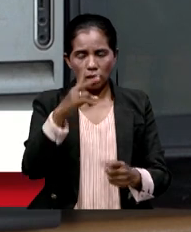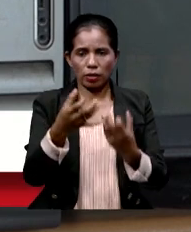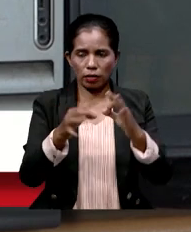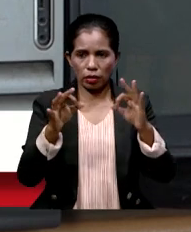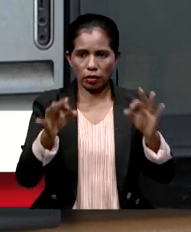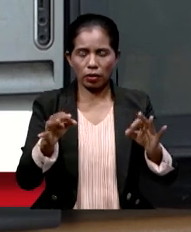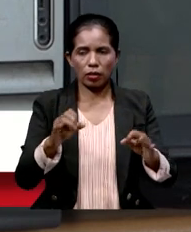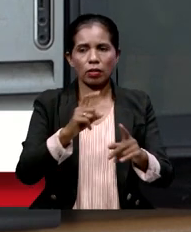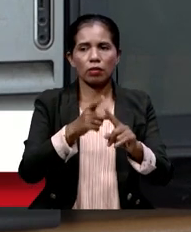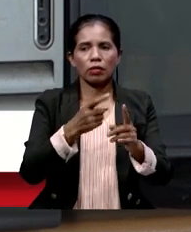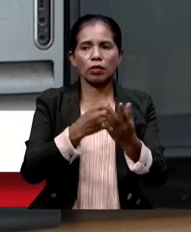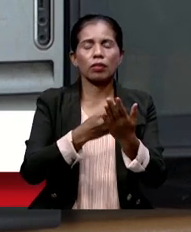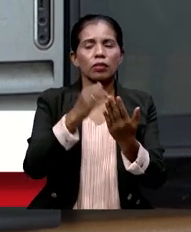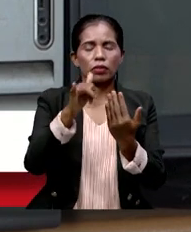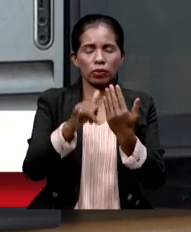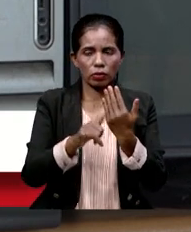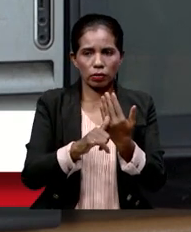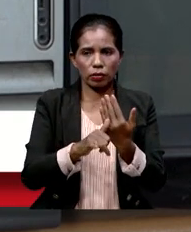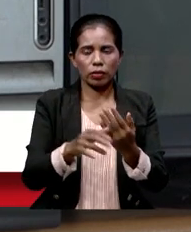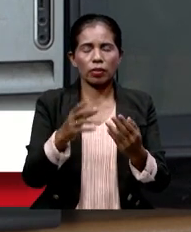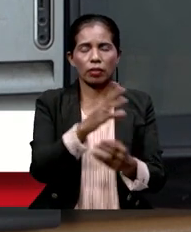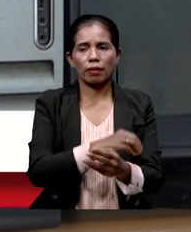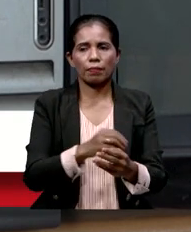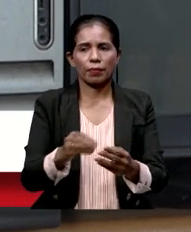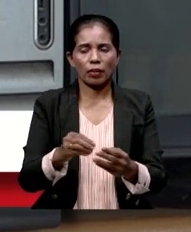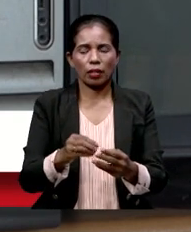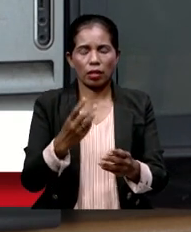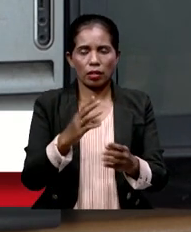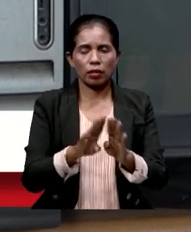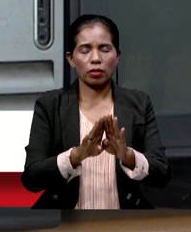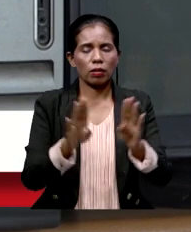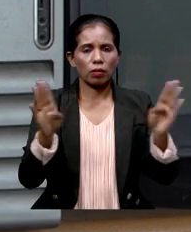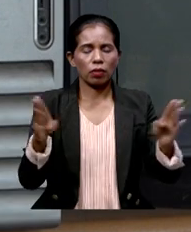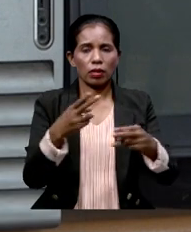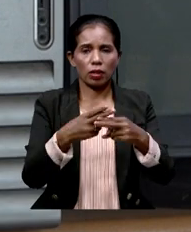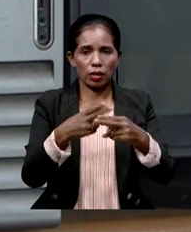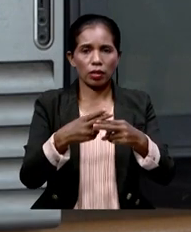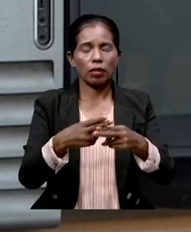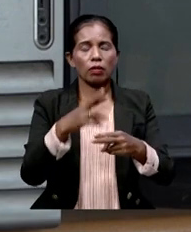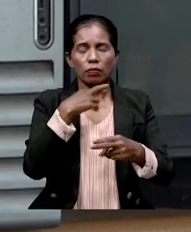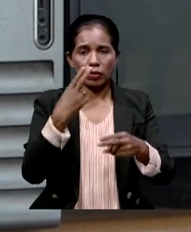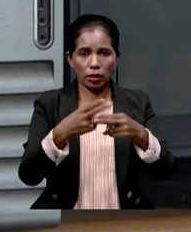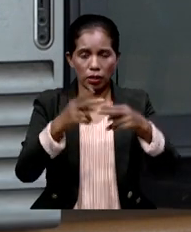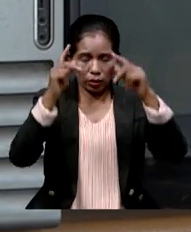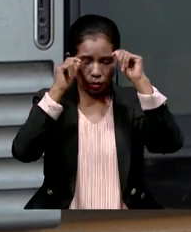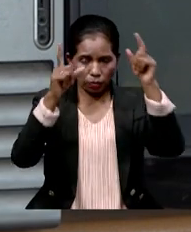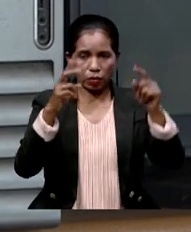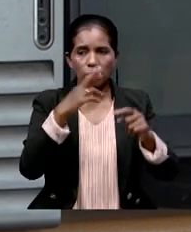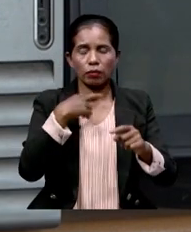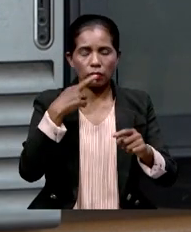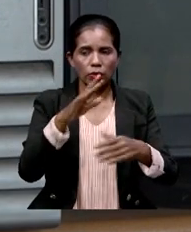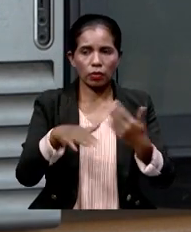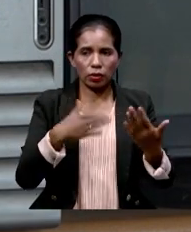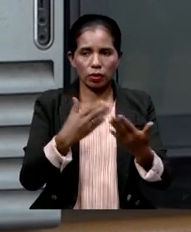e zuilu e zuinu nyalaran si halo lansamento fos o brand Timornian ho fos ho tut